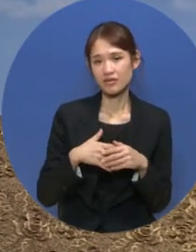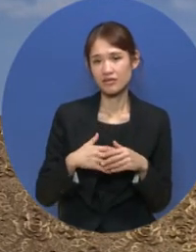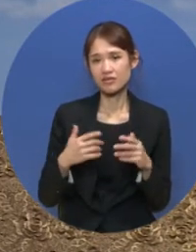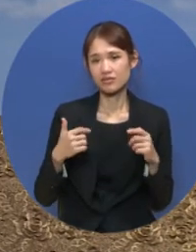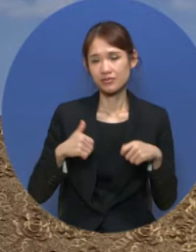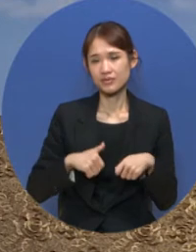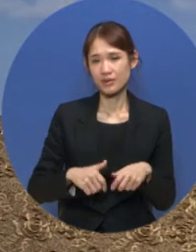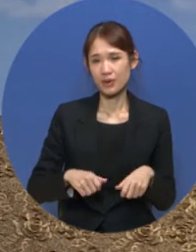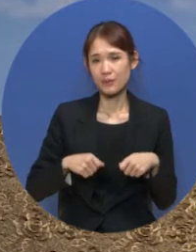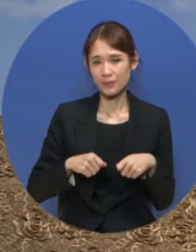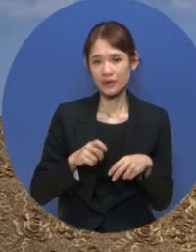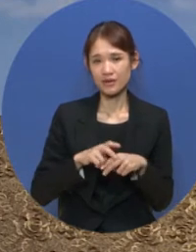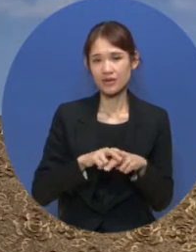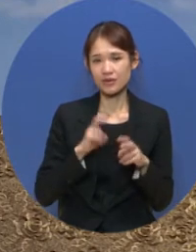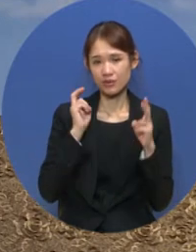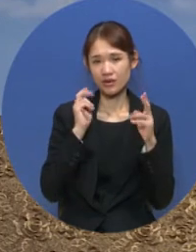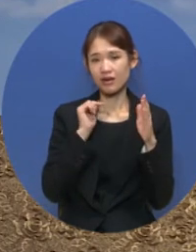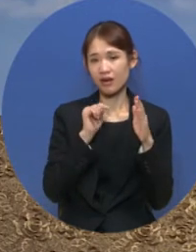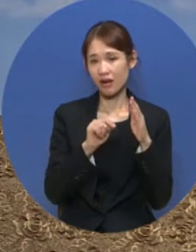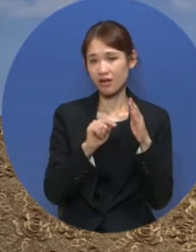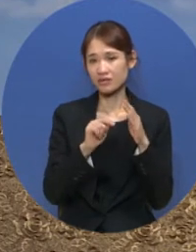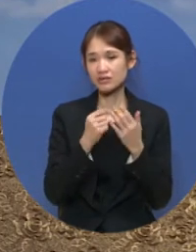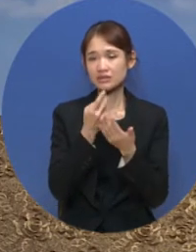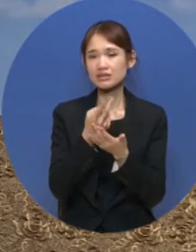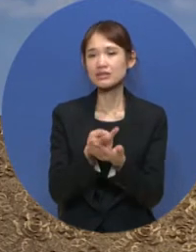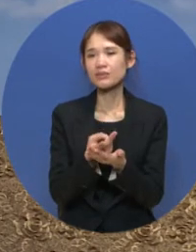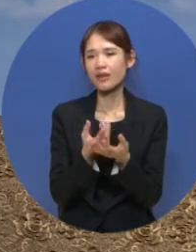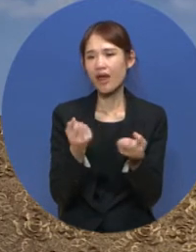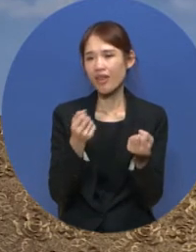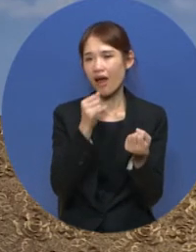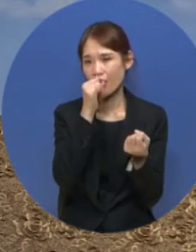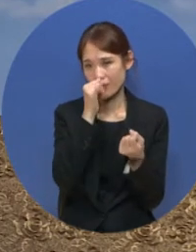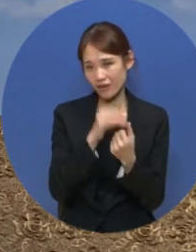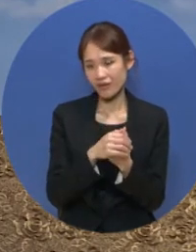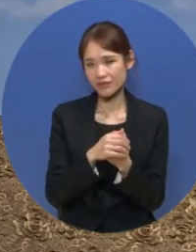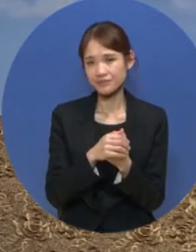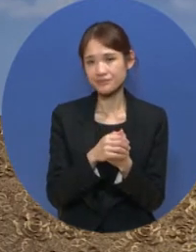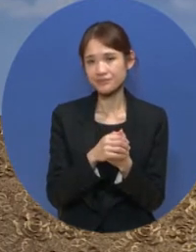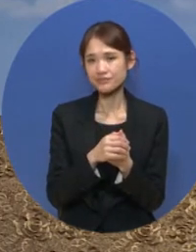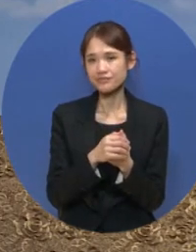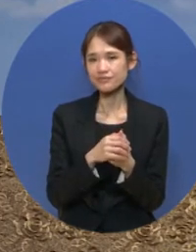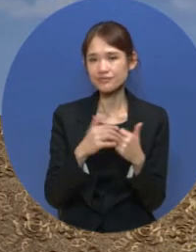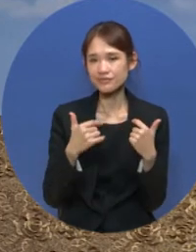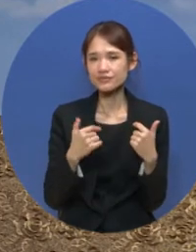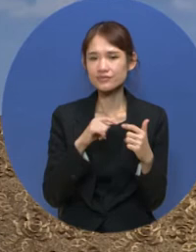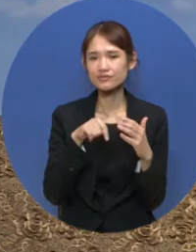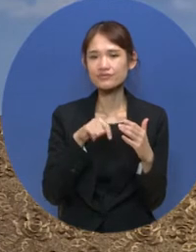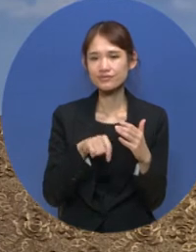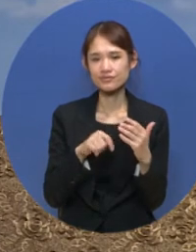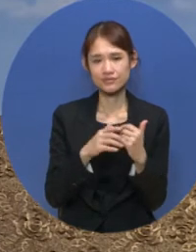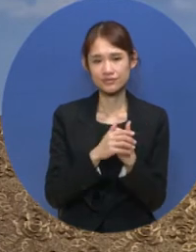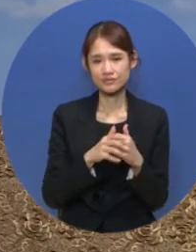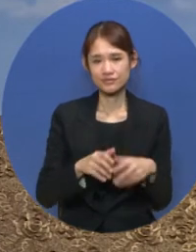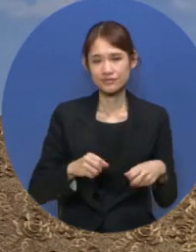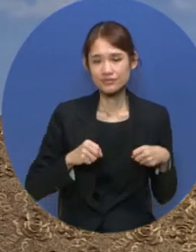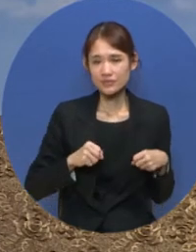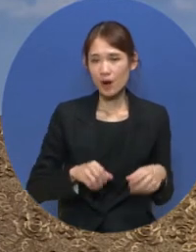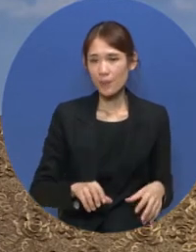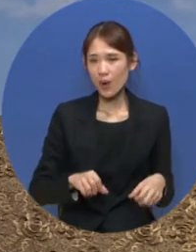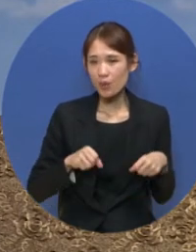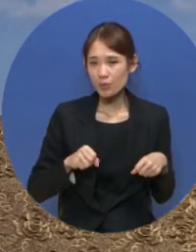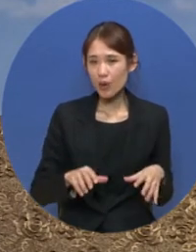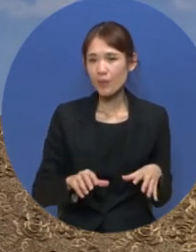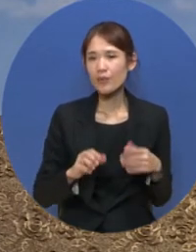피팅하러 들어갔을 때도 회사 안에도 네. 침대가 따로 있어요. 그래서 항상 거기서 제가 이제 바지를 벗고 입고